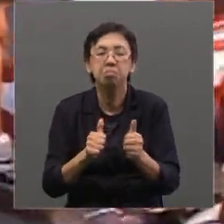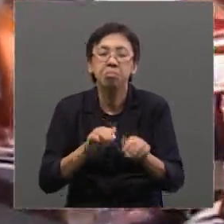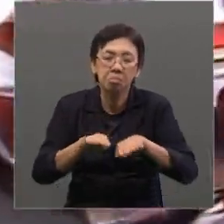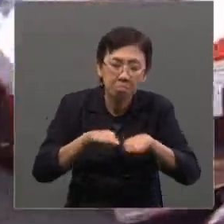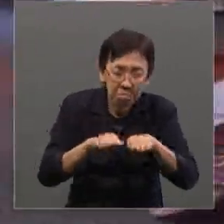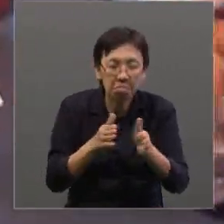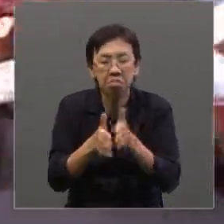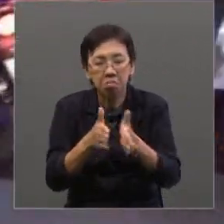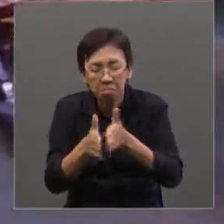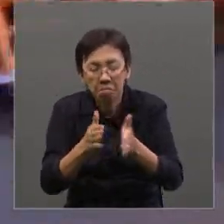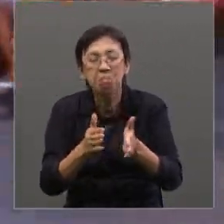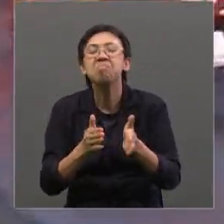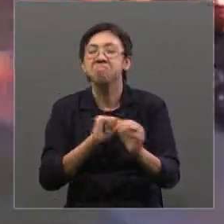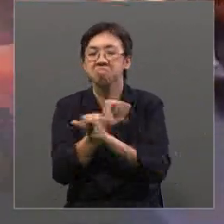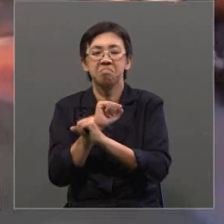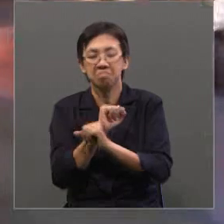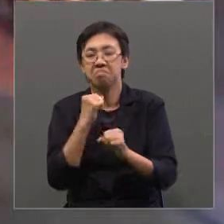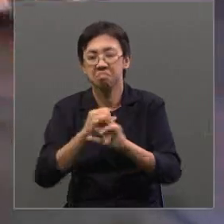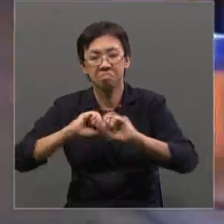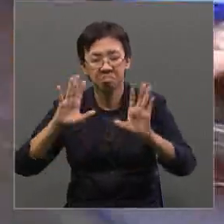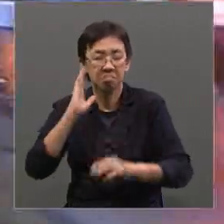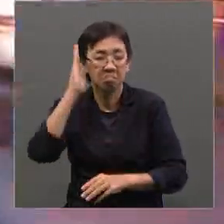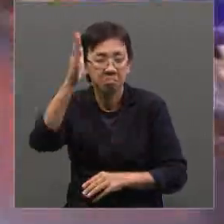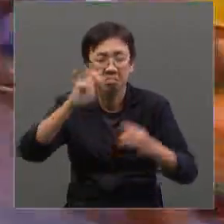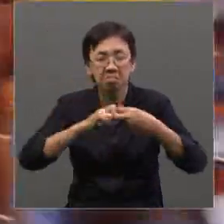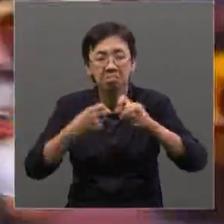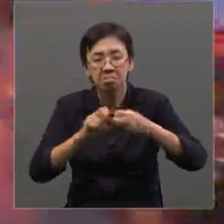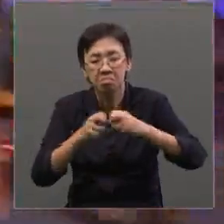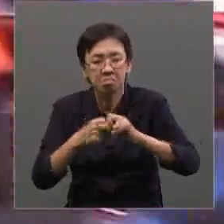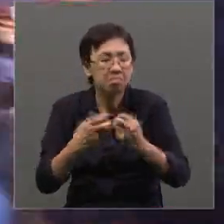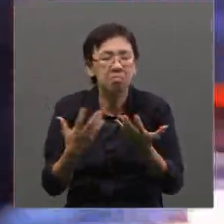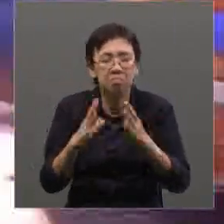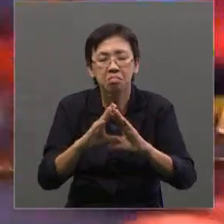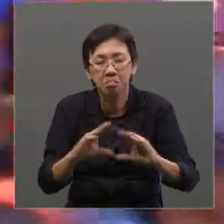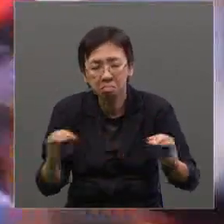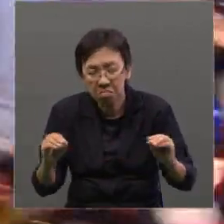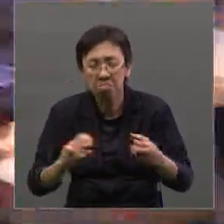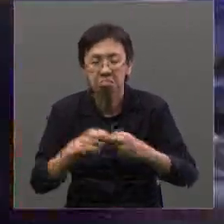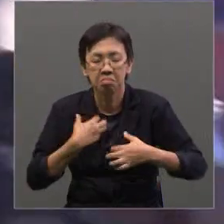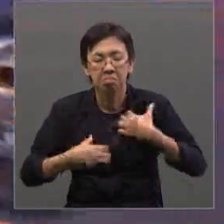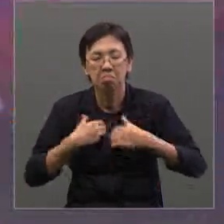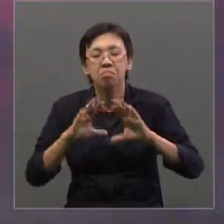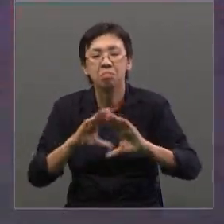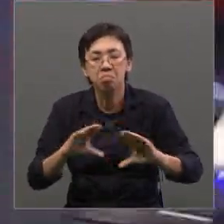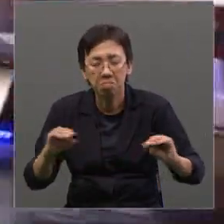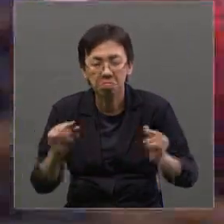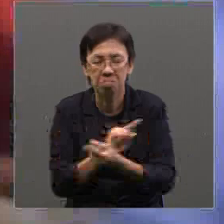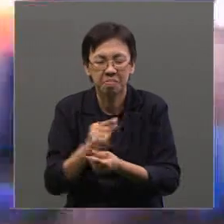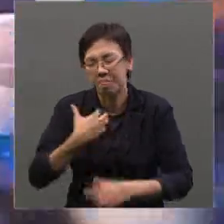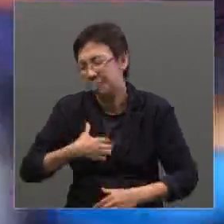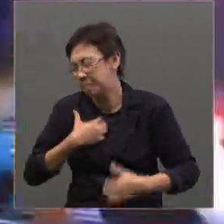ทางและความผิดอื่นที่เกี่ยวข้องให้เห็นผลเป็นรูปธรรมเพื่อจะลดอุบัติเหตุบนท้องถนนแล้วก็ลดความเดือดร้อนให้ประชาชนและสังคม